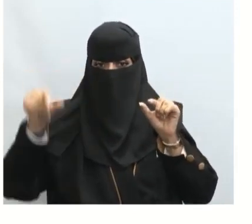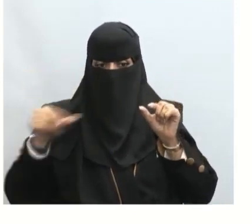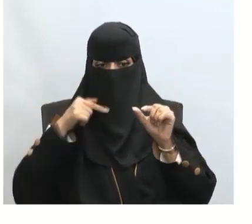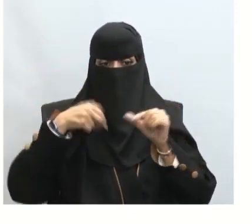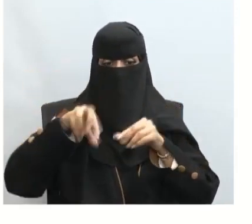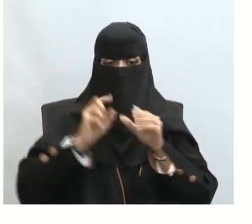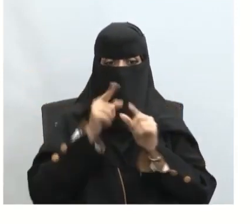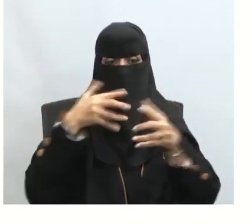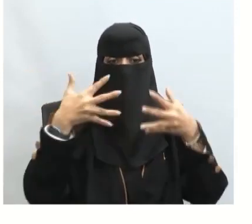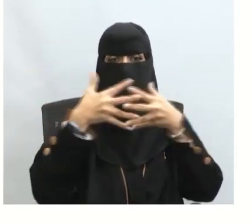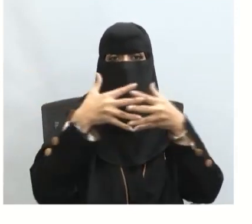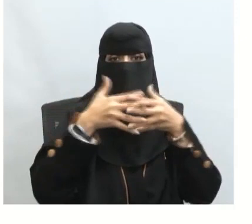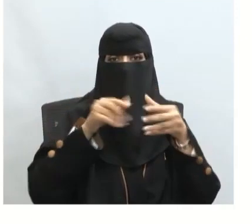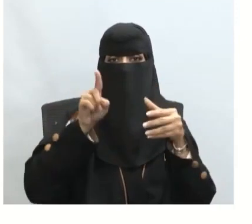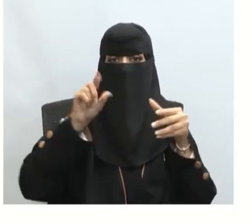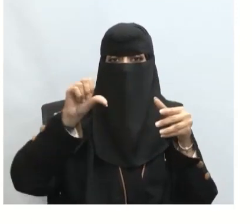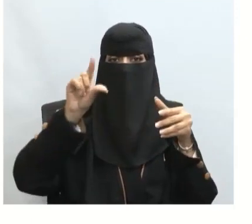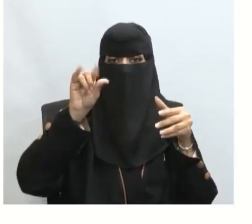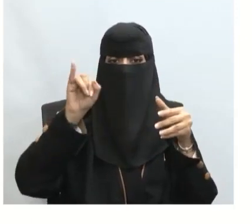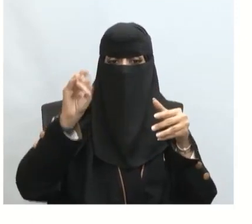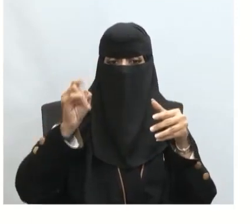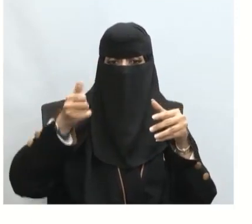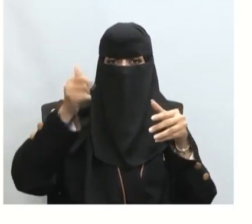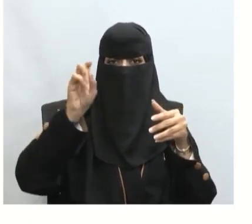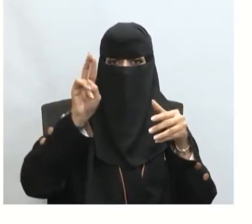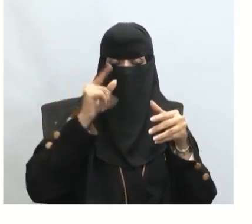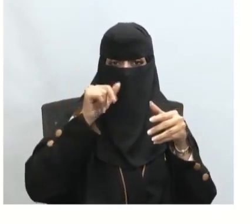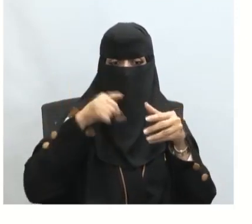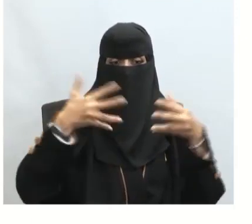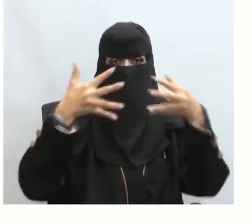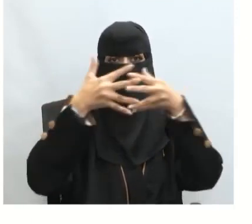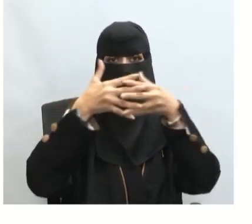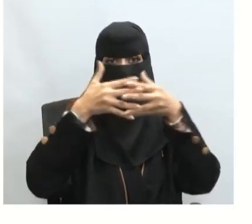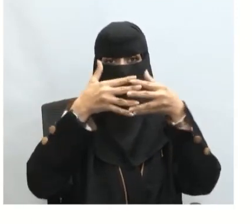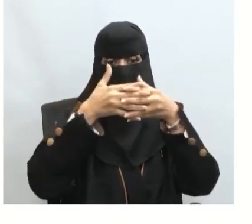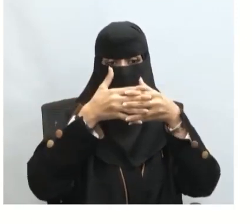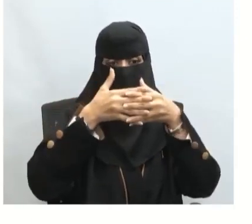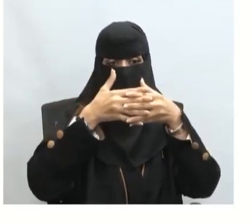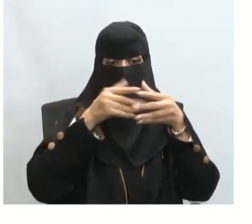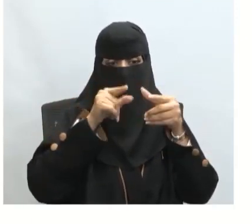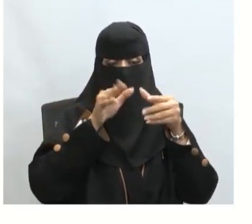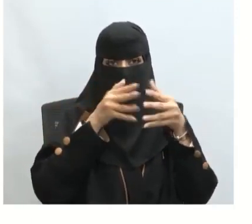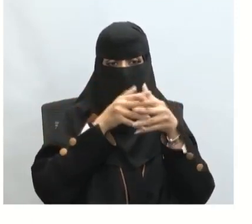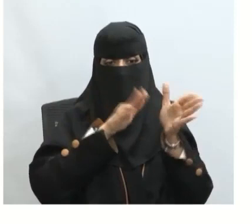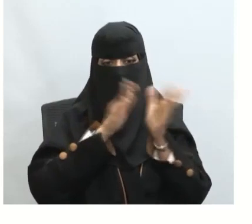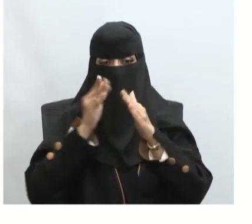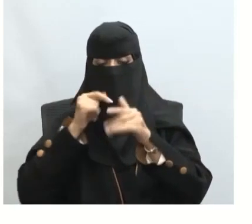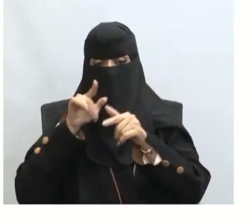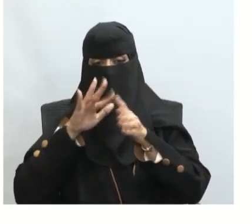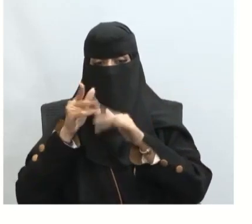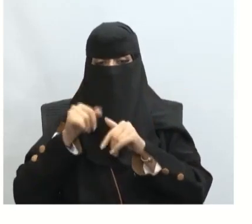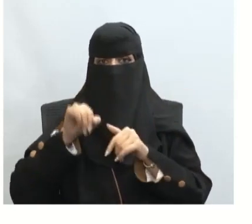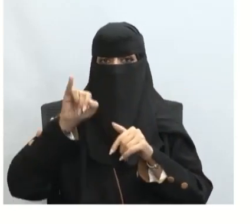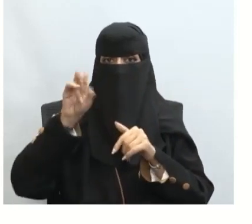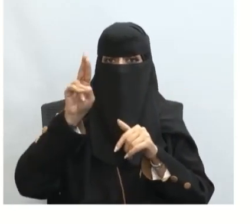نوعين اما بشكل طولي او بشكل متفرع هنا بوليمرات متجانسه كلها هنا باللون الاحمر